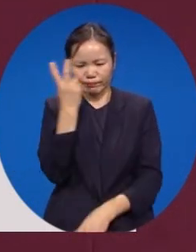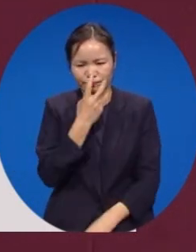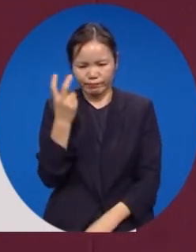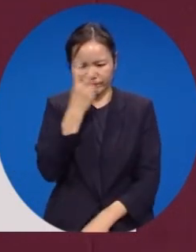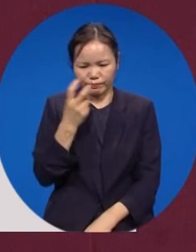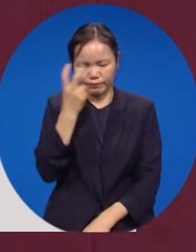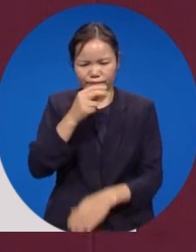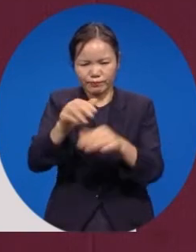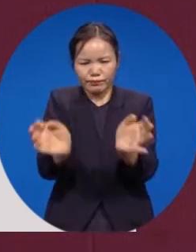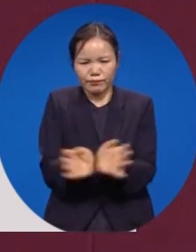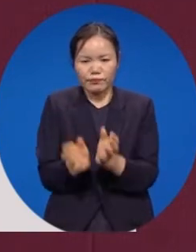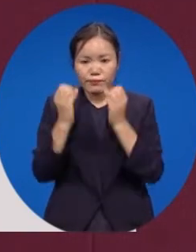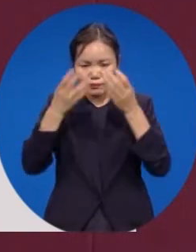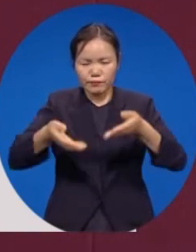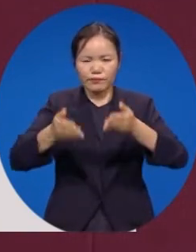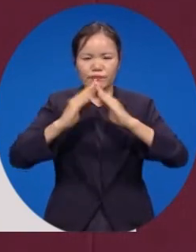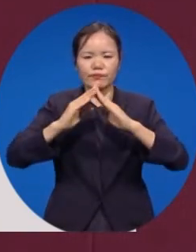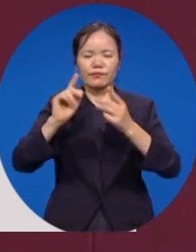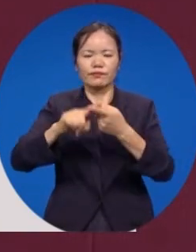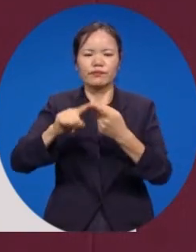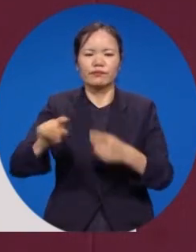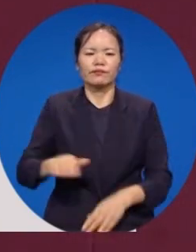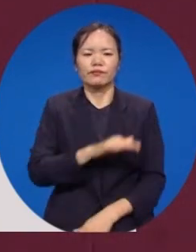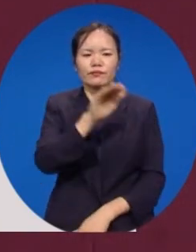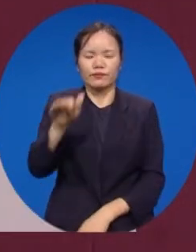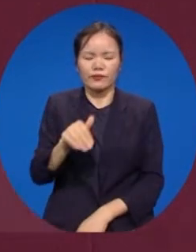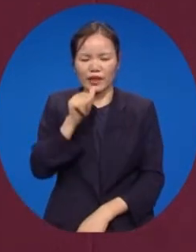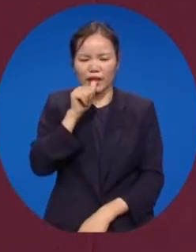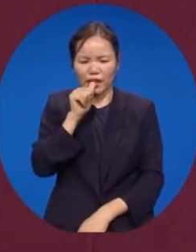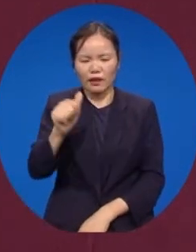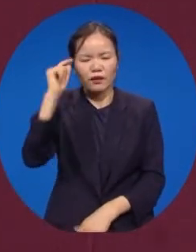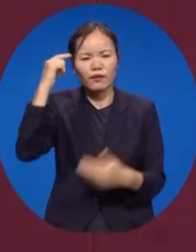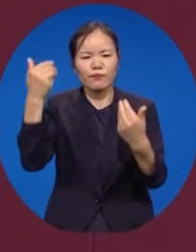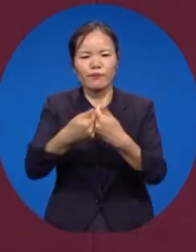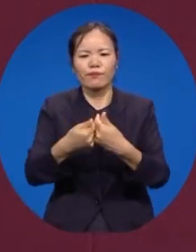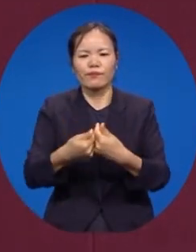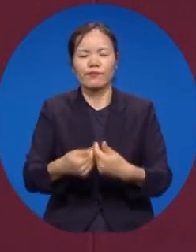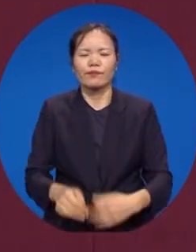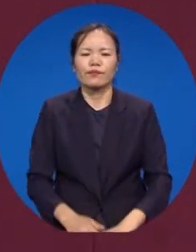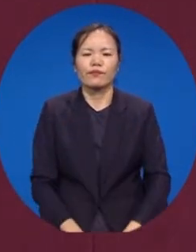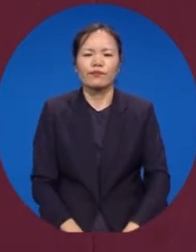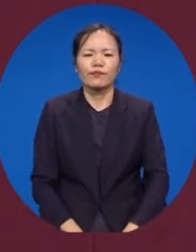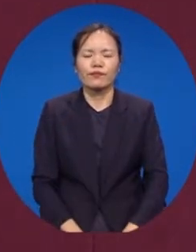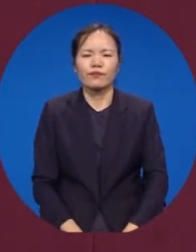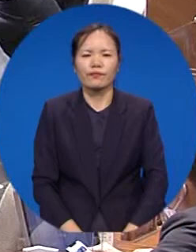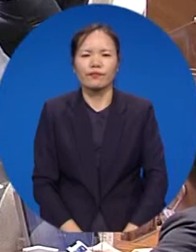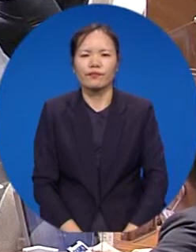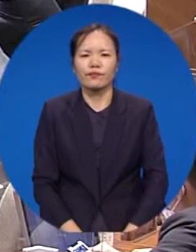기구를 새로이 만드는 것을 우리는 단연코 반대합니다.